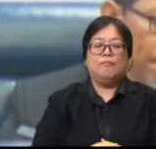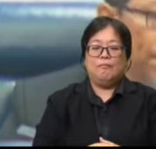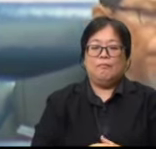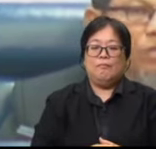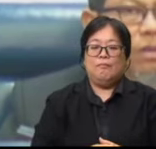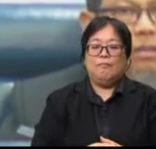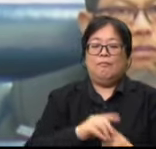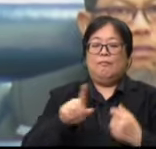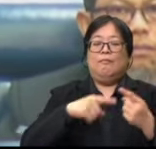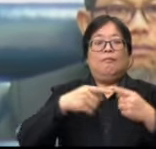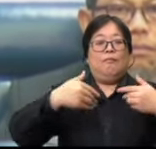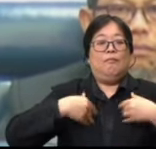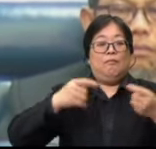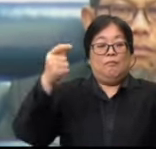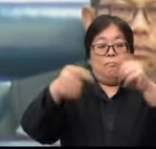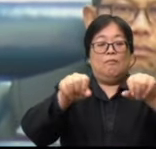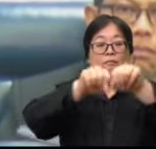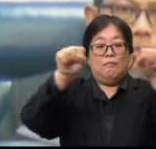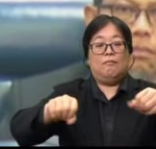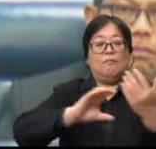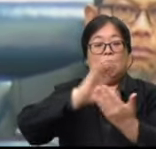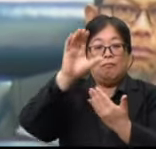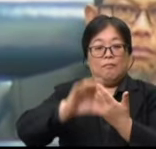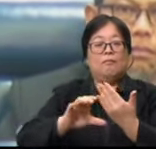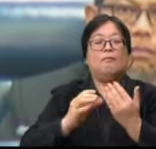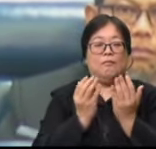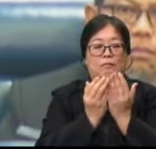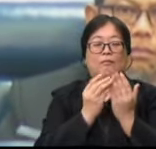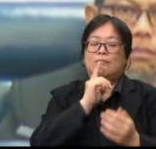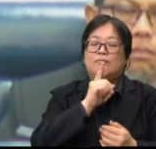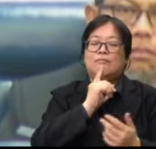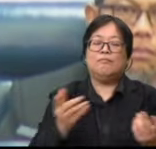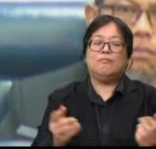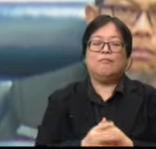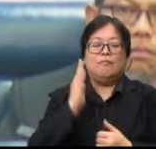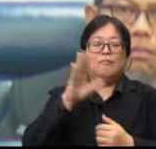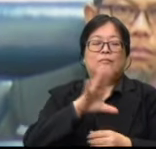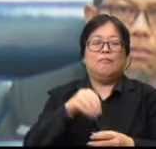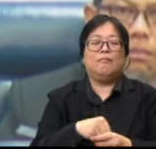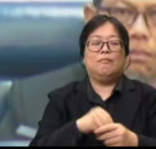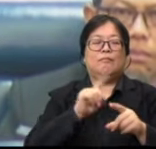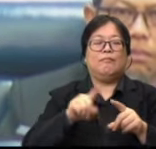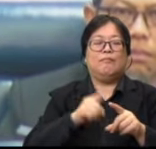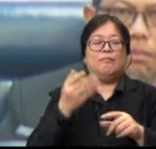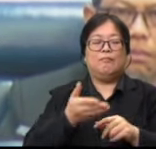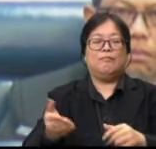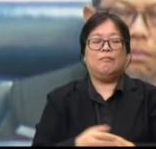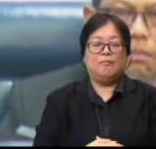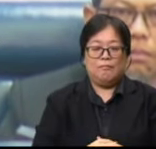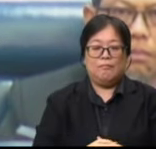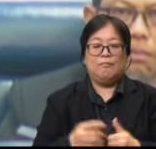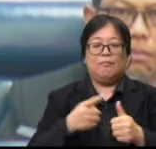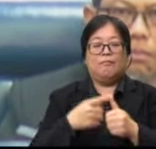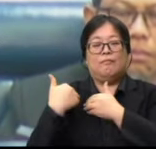bila berlaku perubahan dalam sistem kalendar baru sekolah sudah tentulah akan melibatkan beberapa perkara antaranya